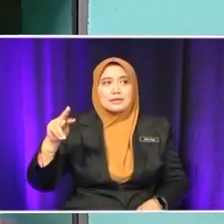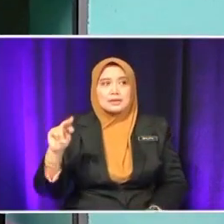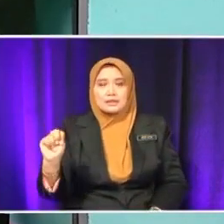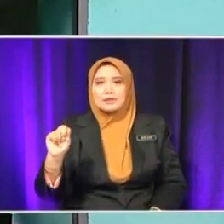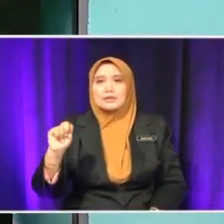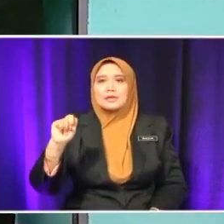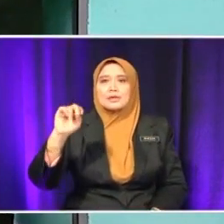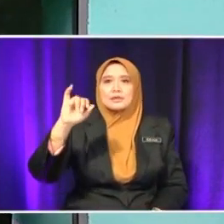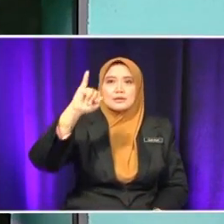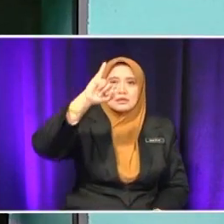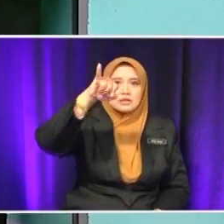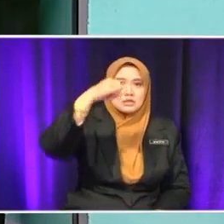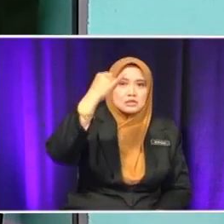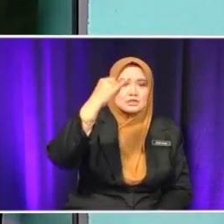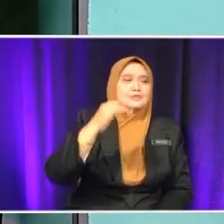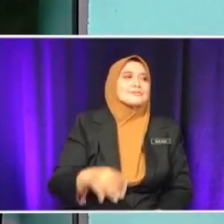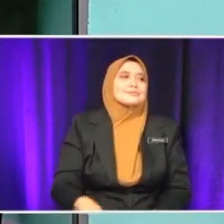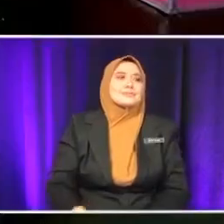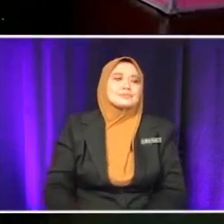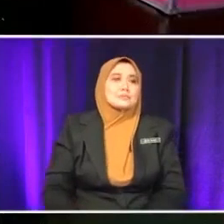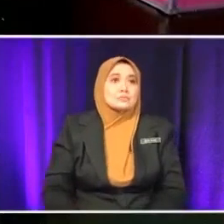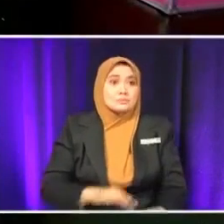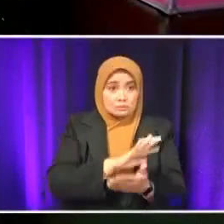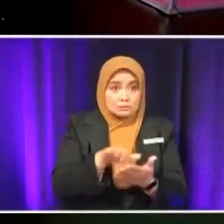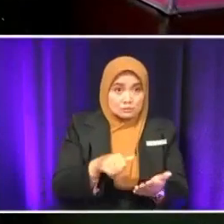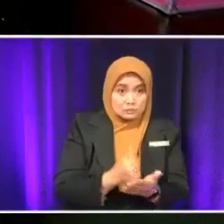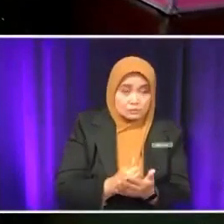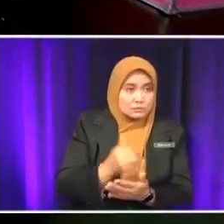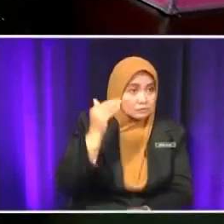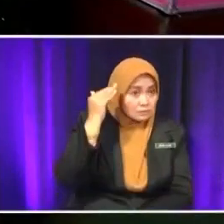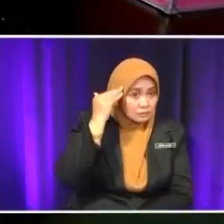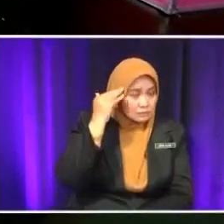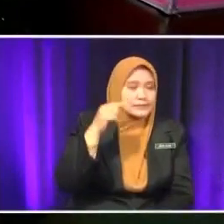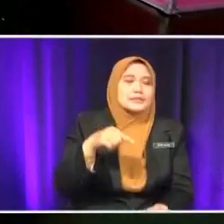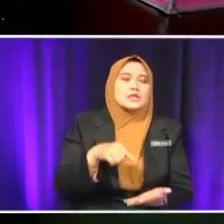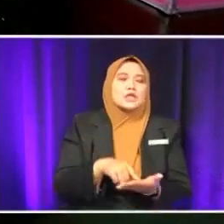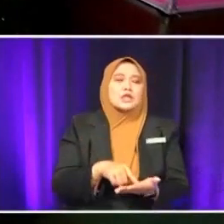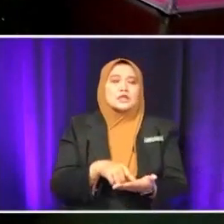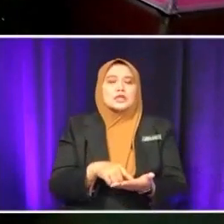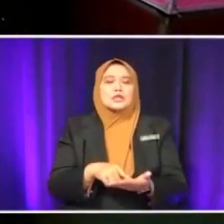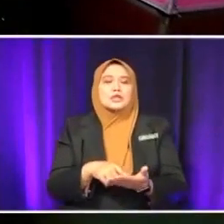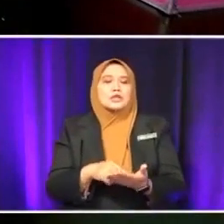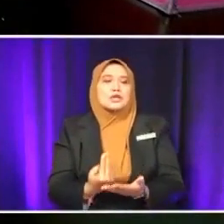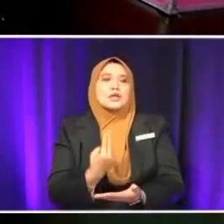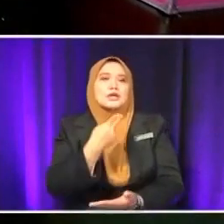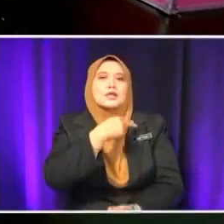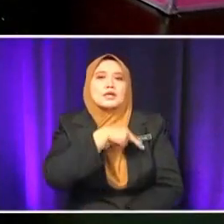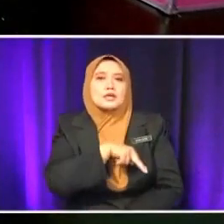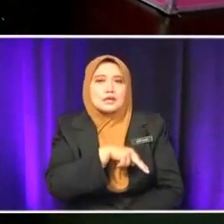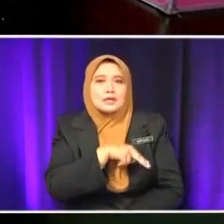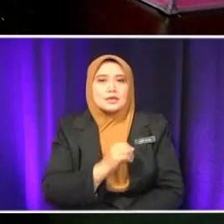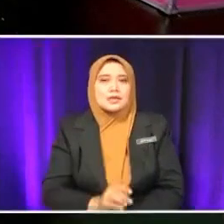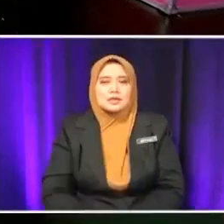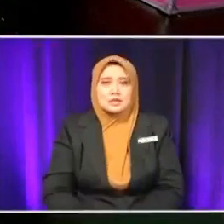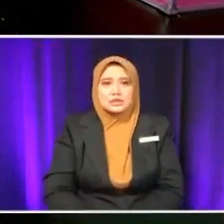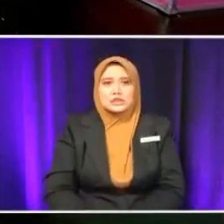J macam tu. Okey, semua dah faham kan? Semua dah faham kan? Yang ni adalah hasil graf kita kali ini.